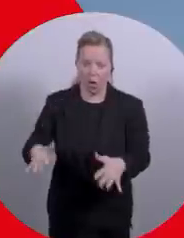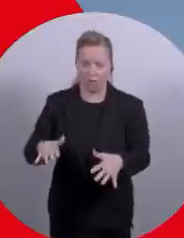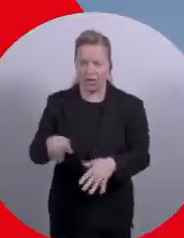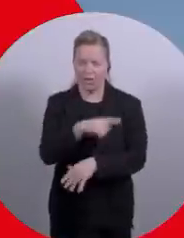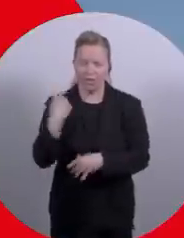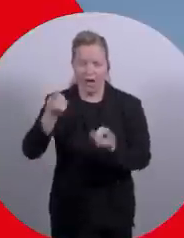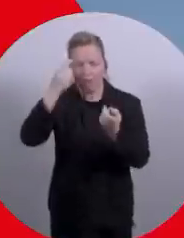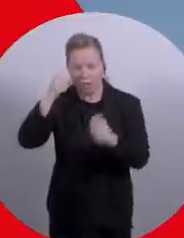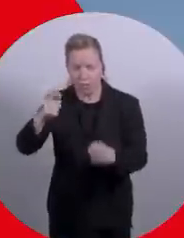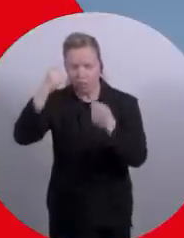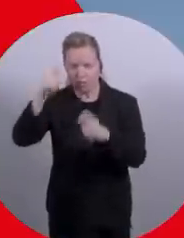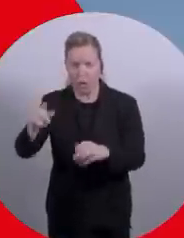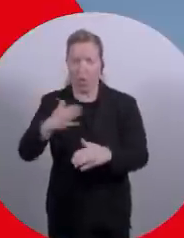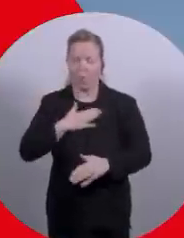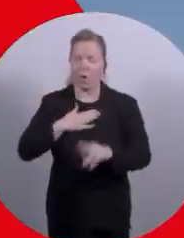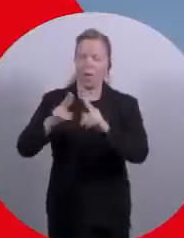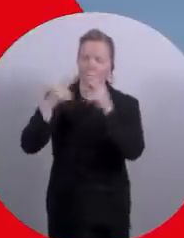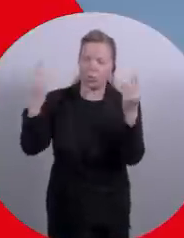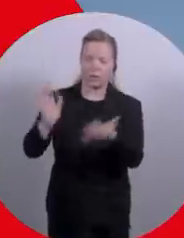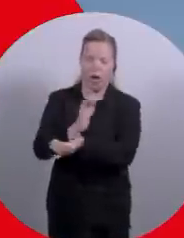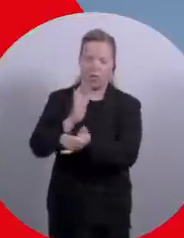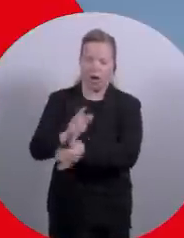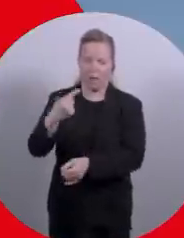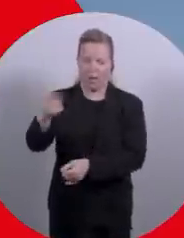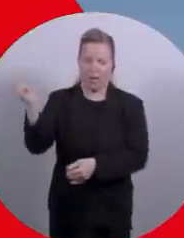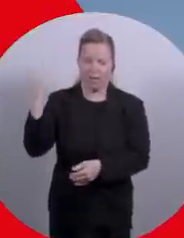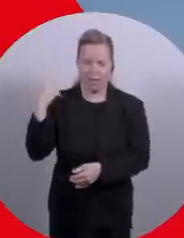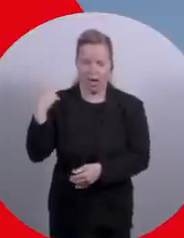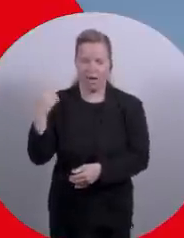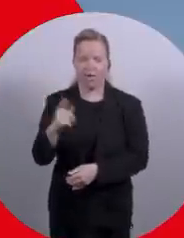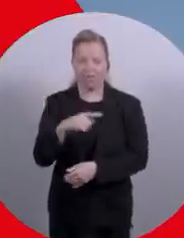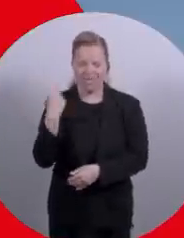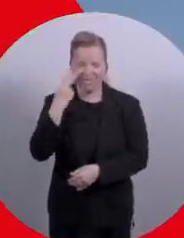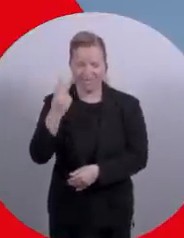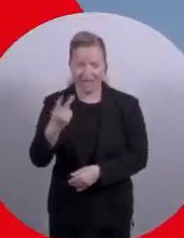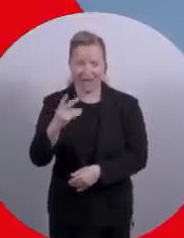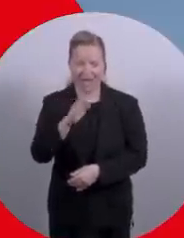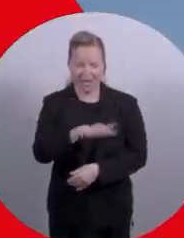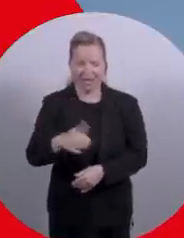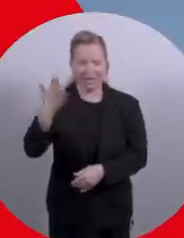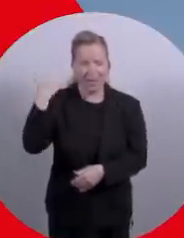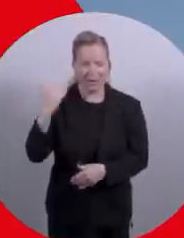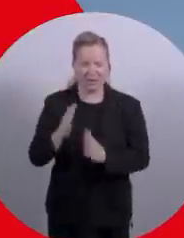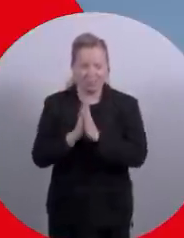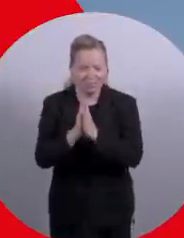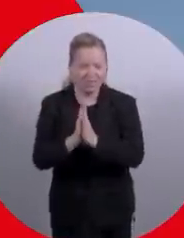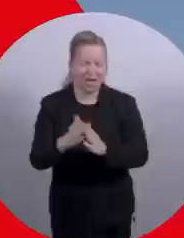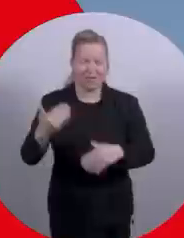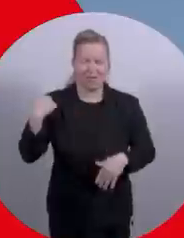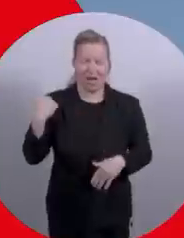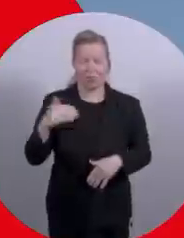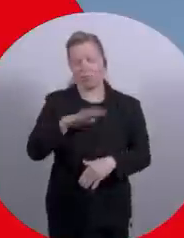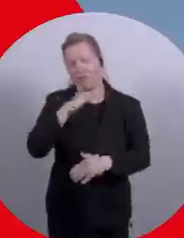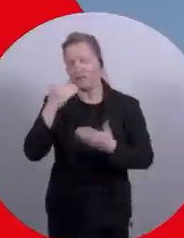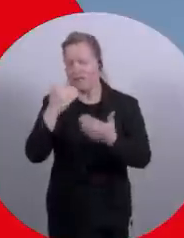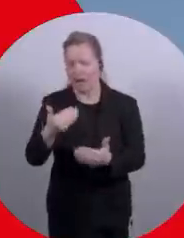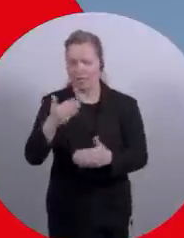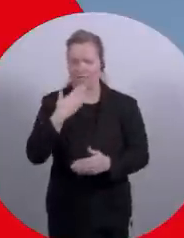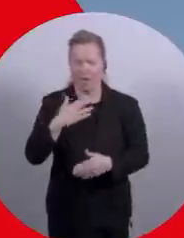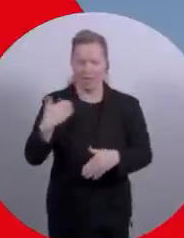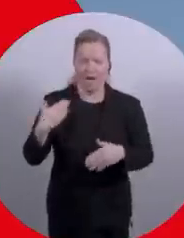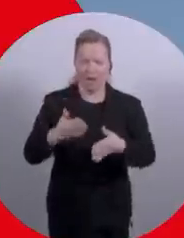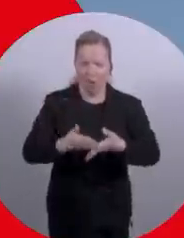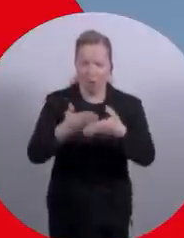versorgt haben obwohl es eigentlich Bundesaufgabe wäre und man gesehen haben wie die Kinder wo alle aufgeräumt zu helfen und vielen Dank eine Rolle in alle